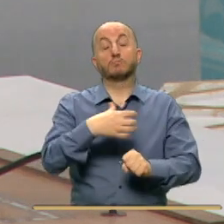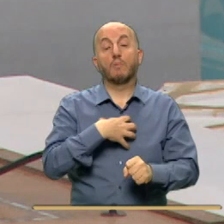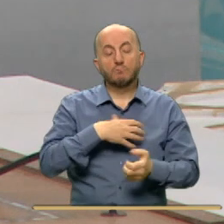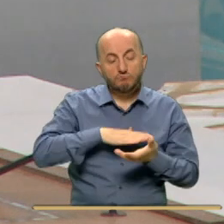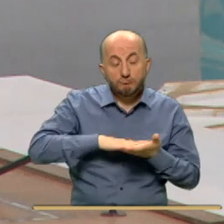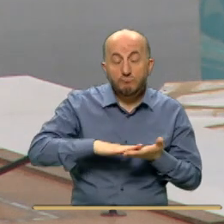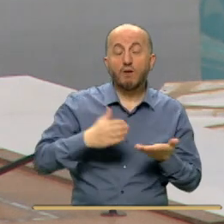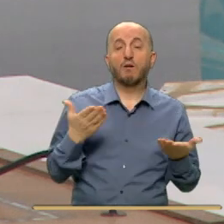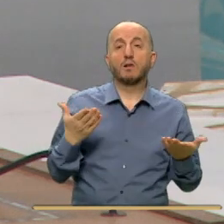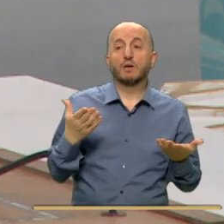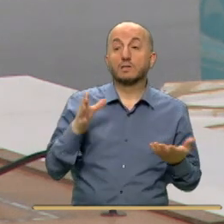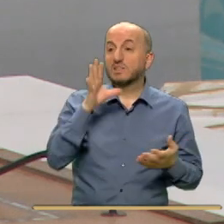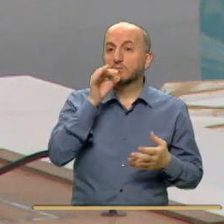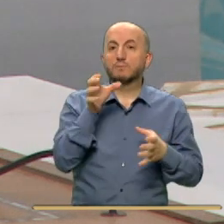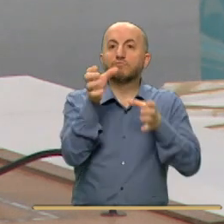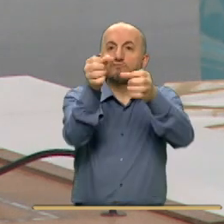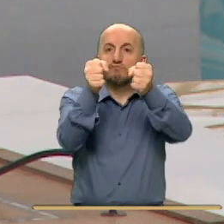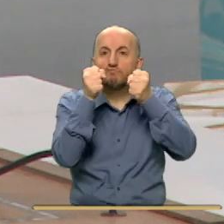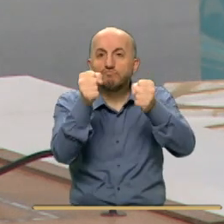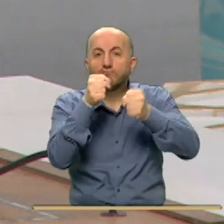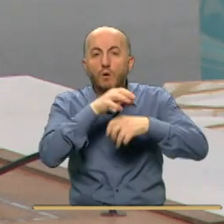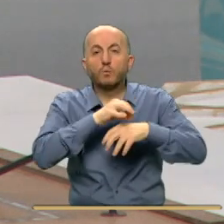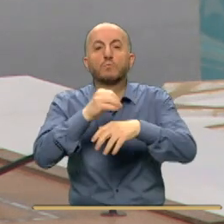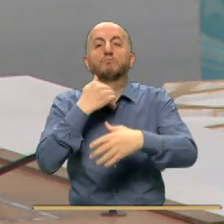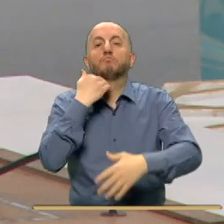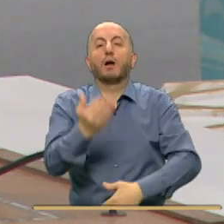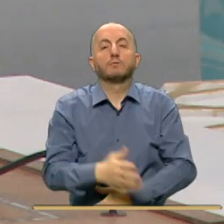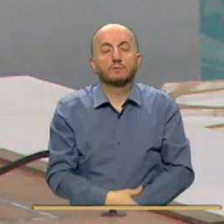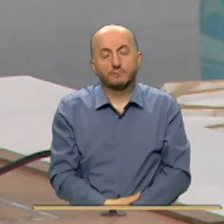irade edecek. Kimsenin yakasından yapışarak zorla götürülmez.